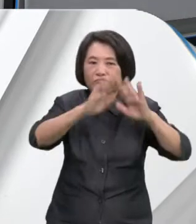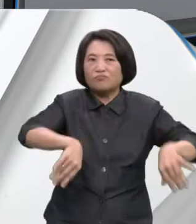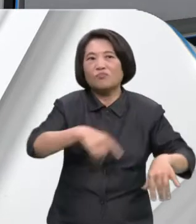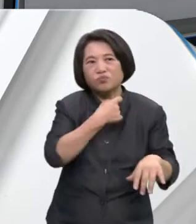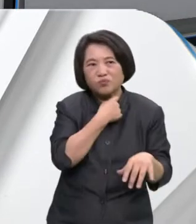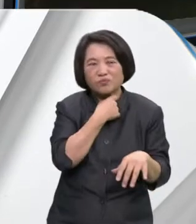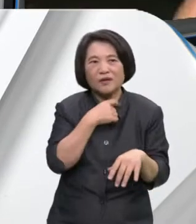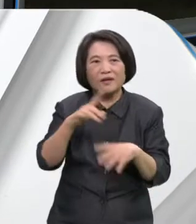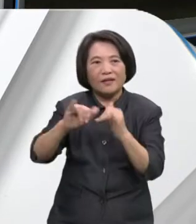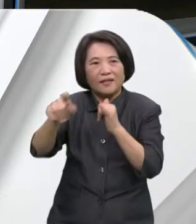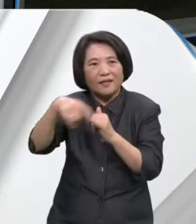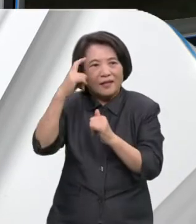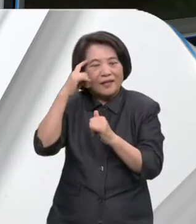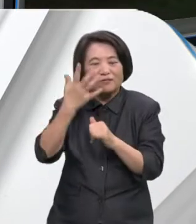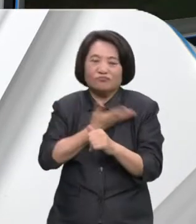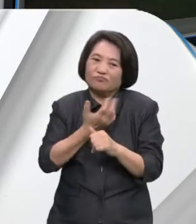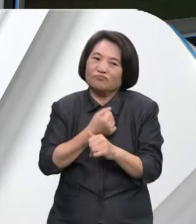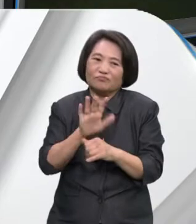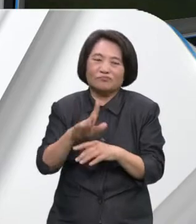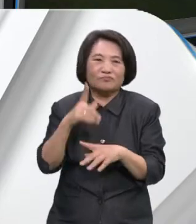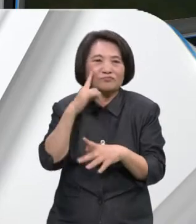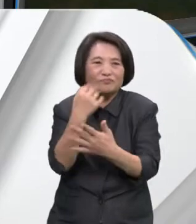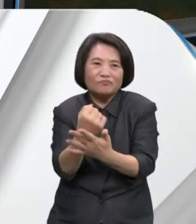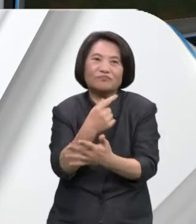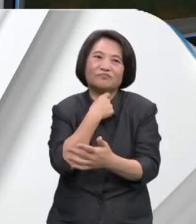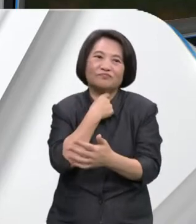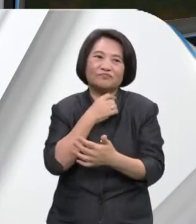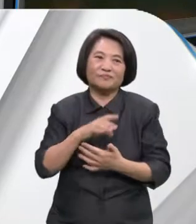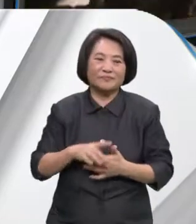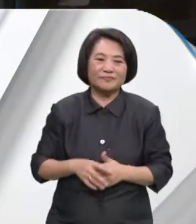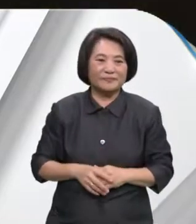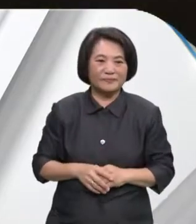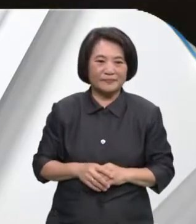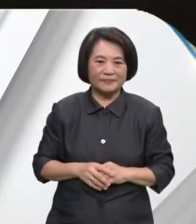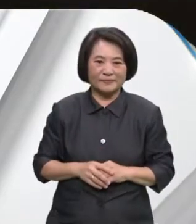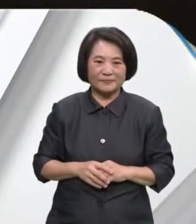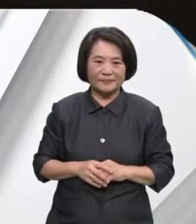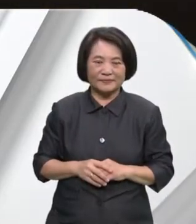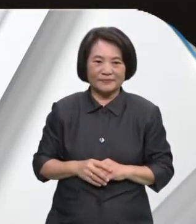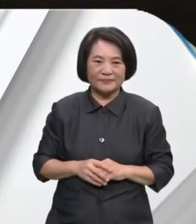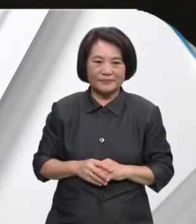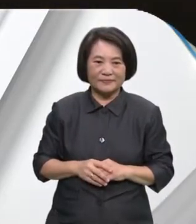二本草台提防因此都起到动盘的。